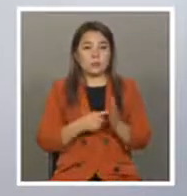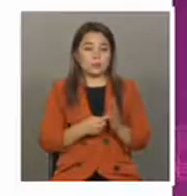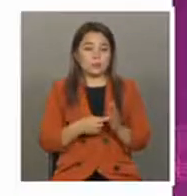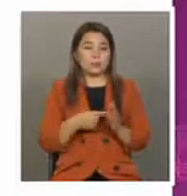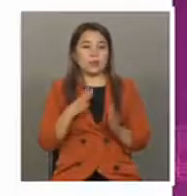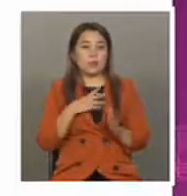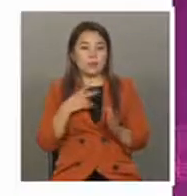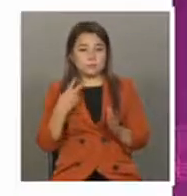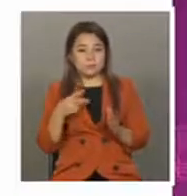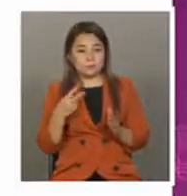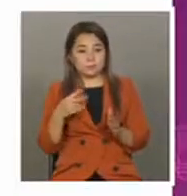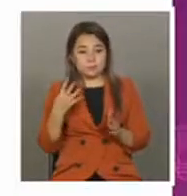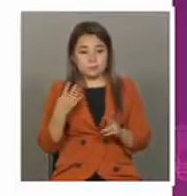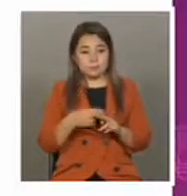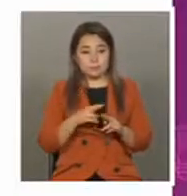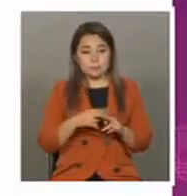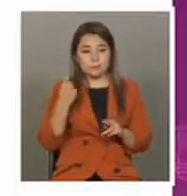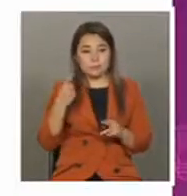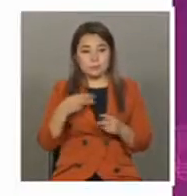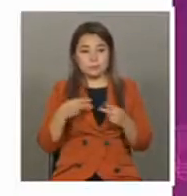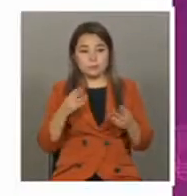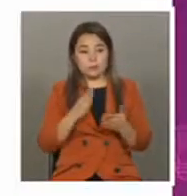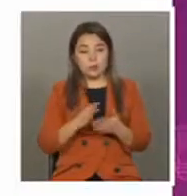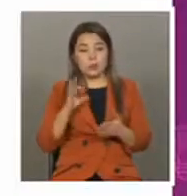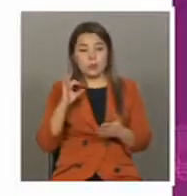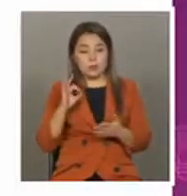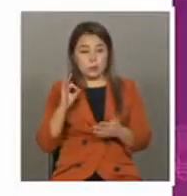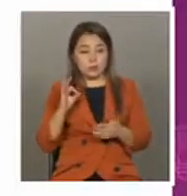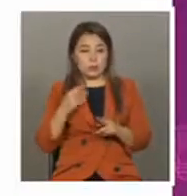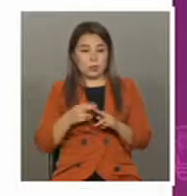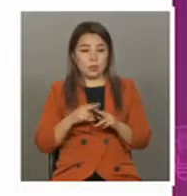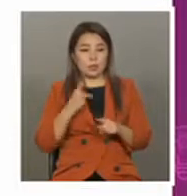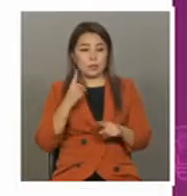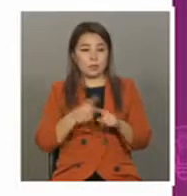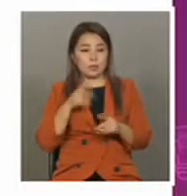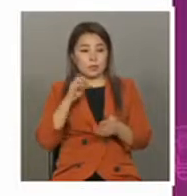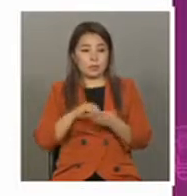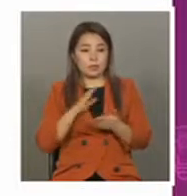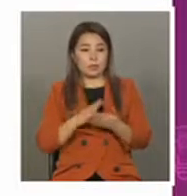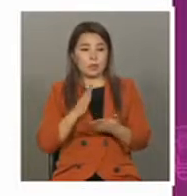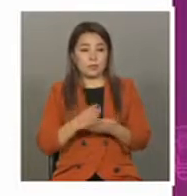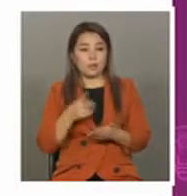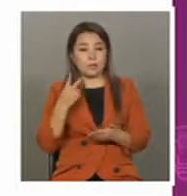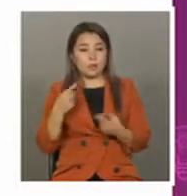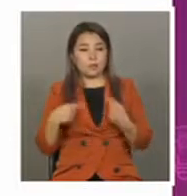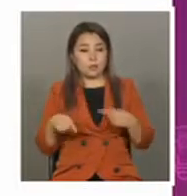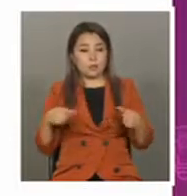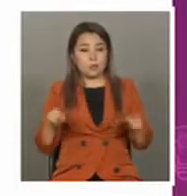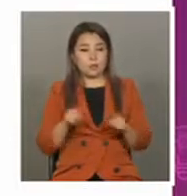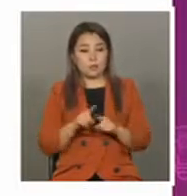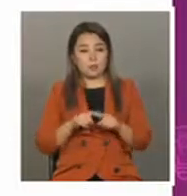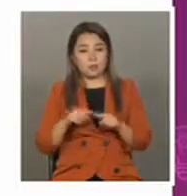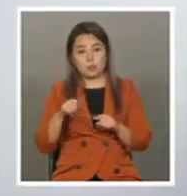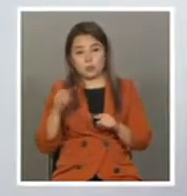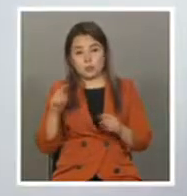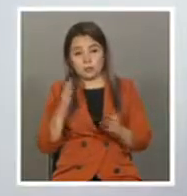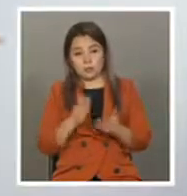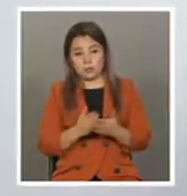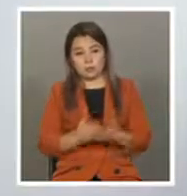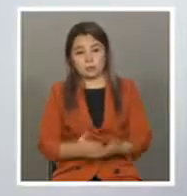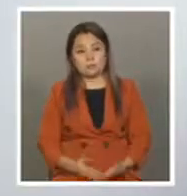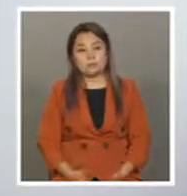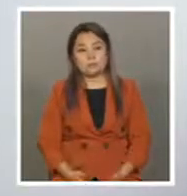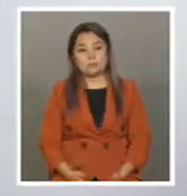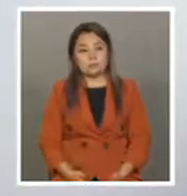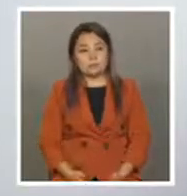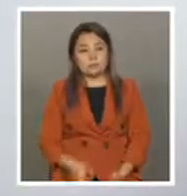тең. Дискриминант оң сан. Дискриминант оң сан болса, квадрат теңдеудің екі түрлі түбірі бар болады. Және де